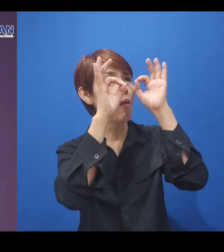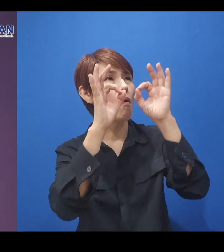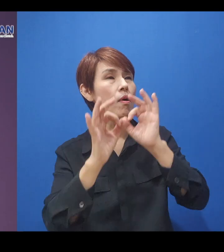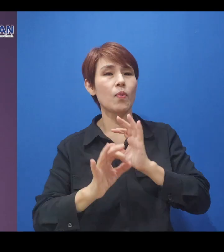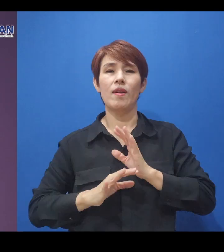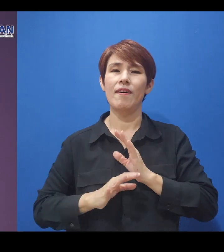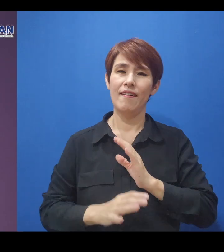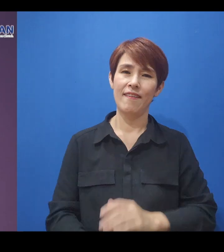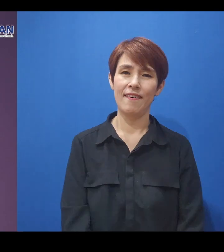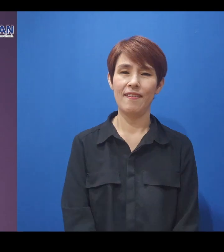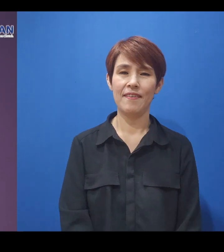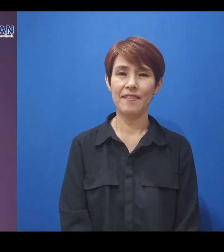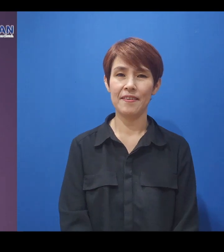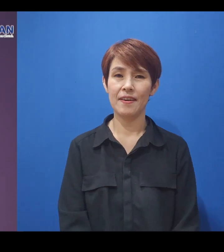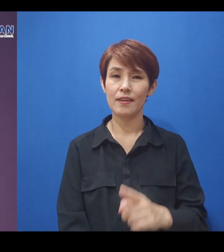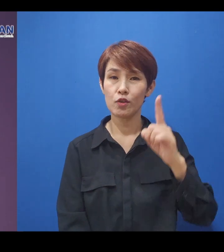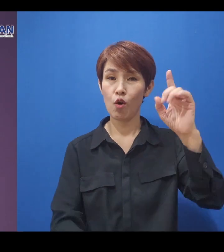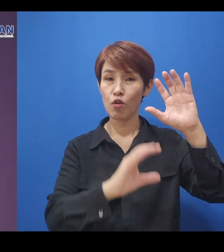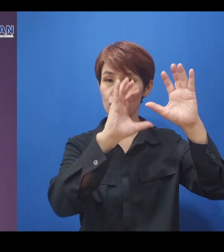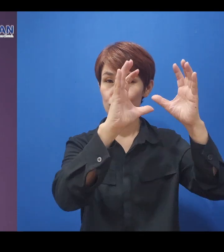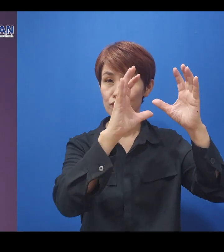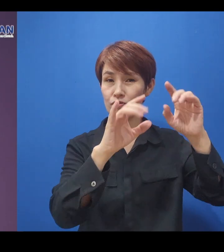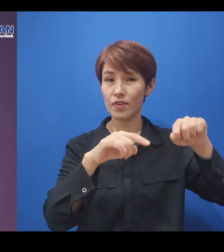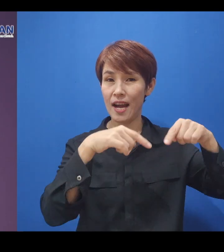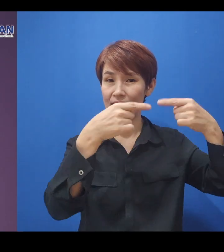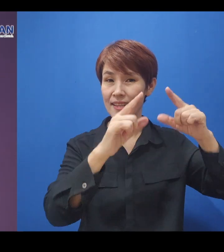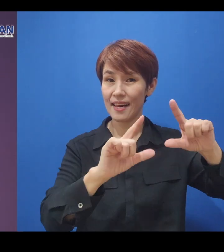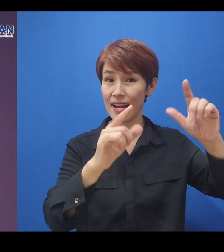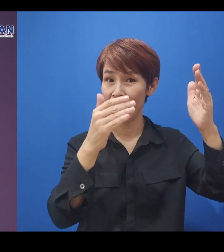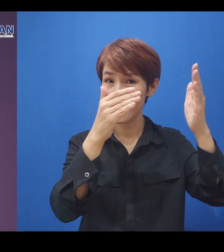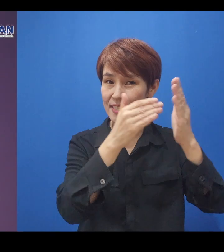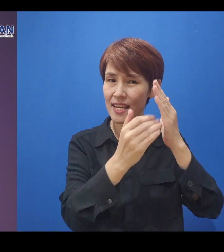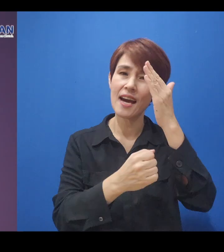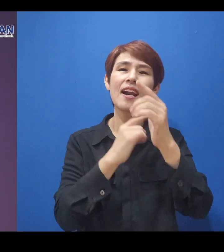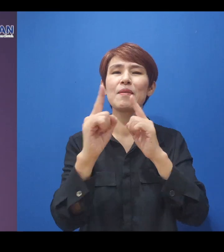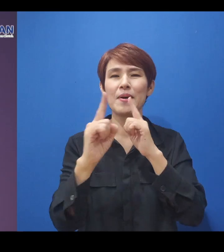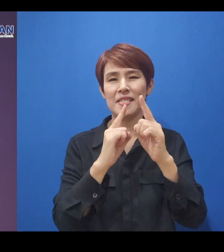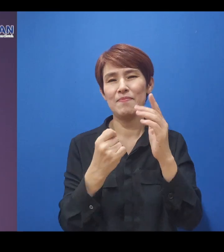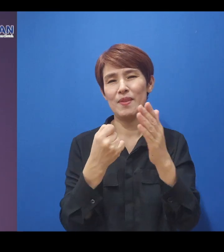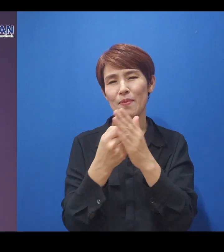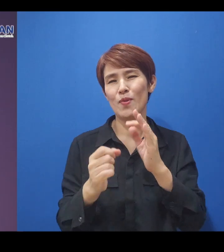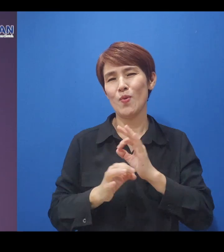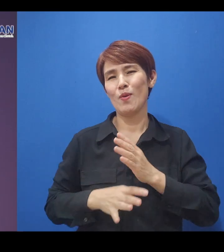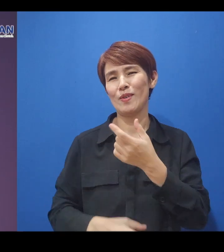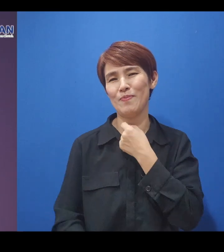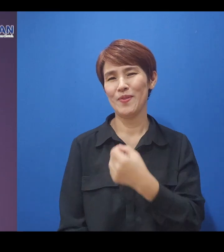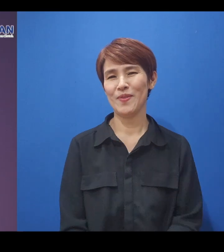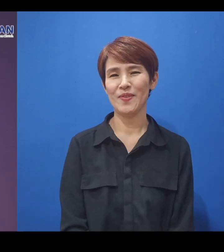저는요, 천국 가는 그날까지 말씀 때문에 자꾸 놀래고 싶어요.